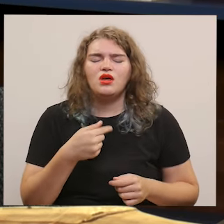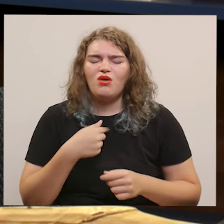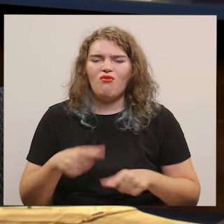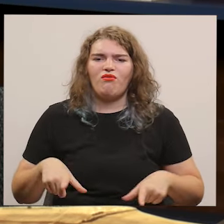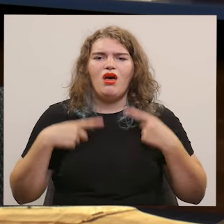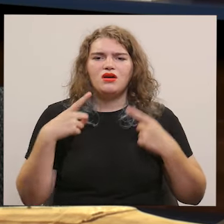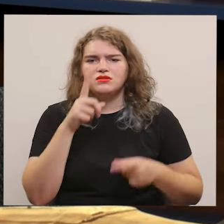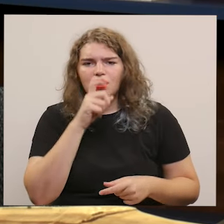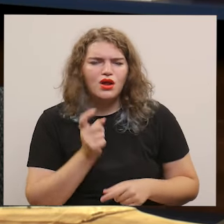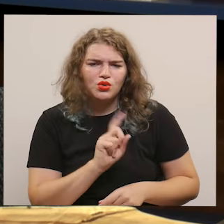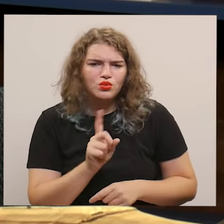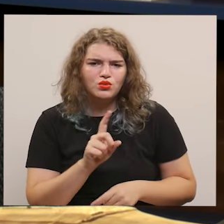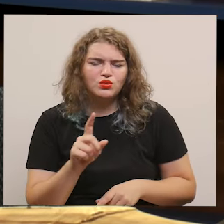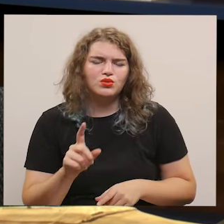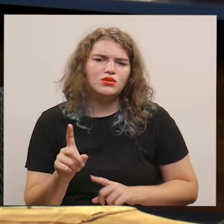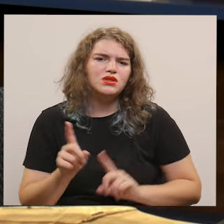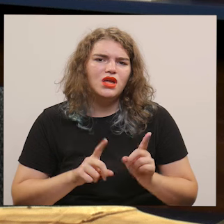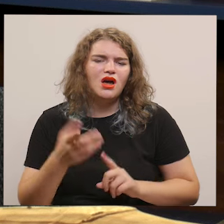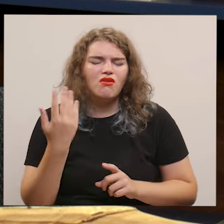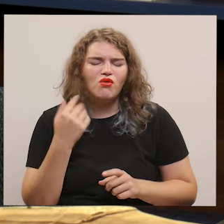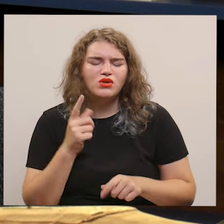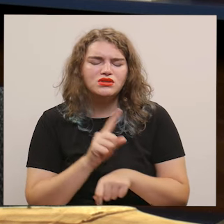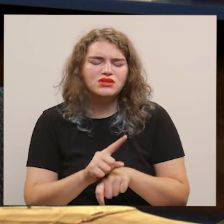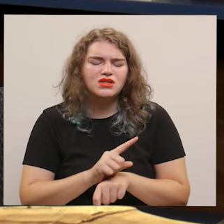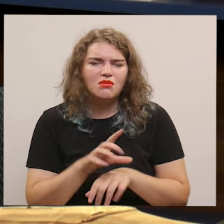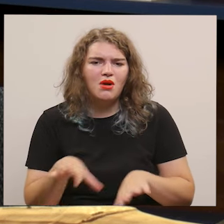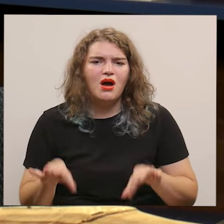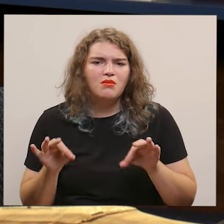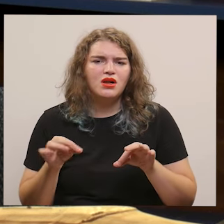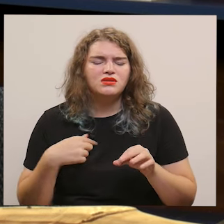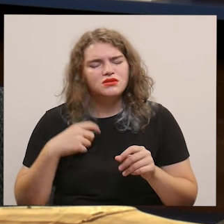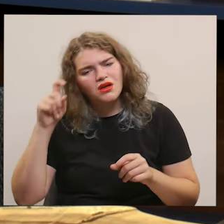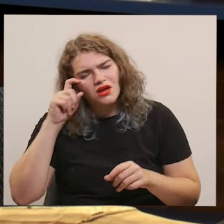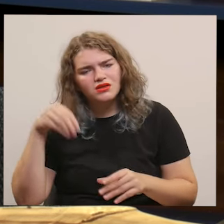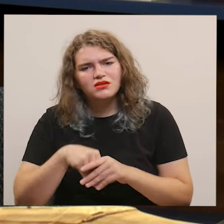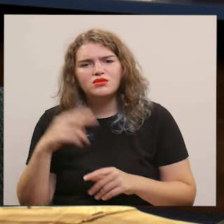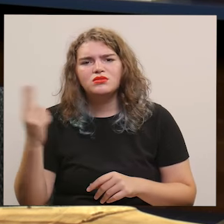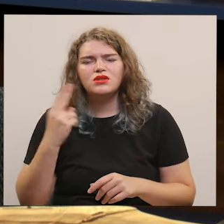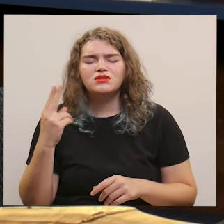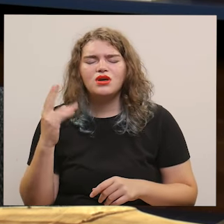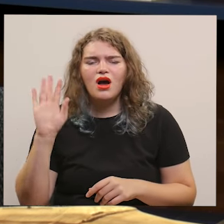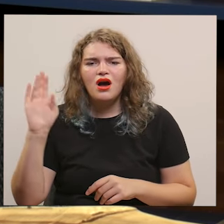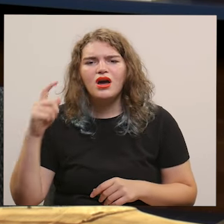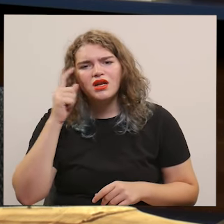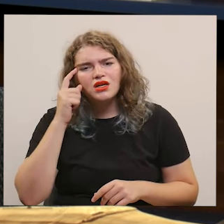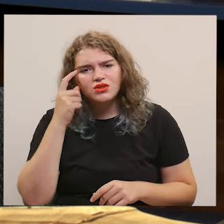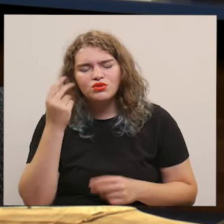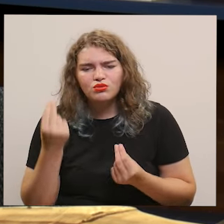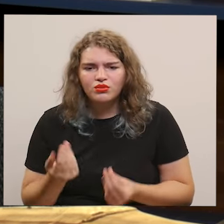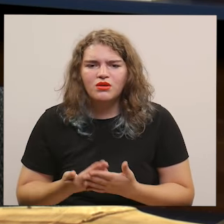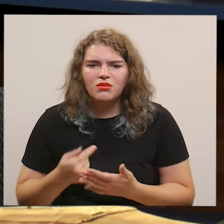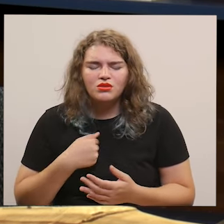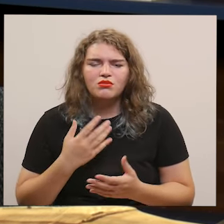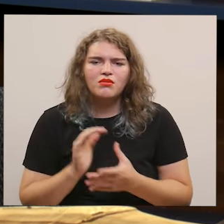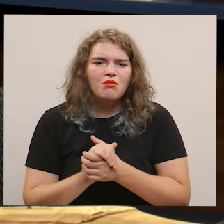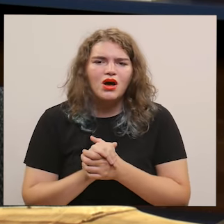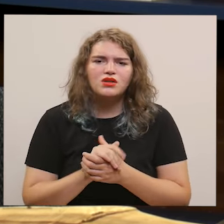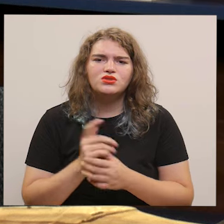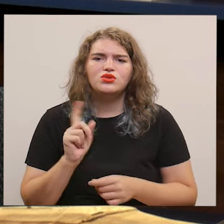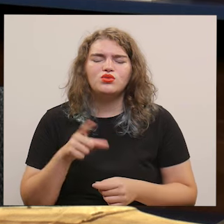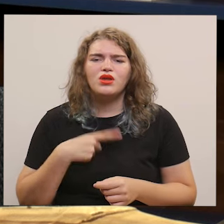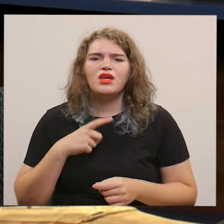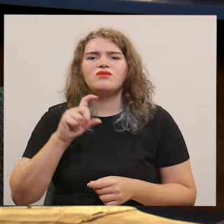mine. Dar a fost momentul acela în care am ales. Aleg să mă încred că Dumnezeu are gânduri bune pentru mine de pace și că nu